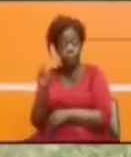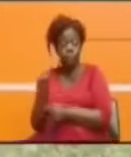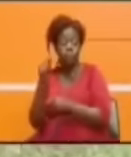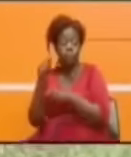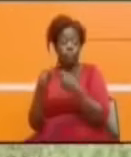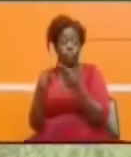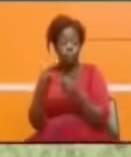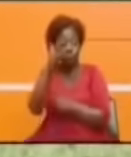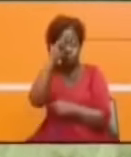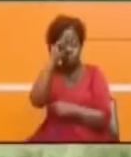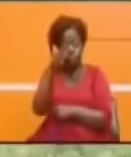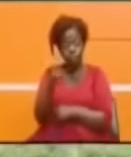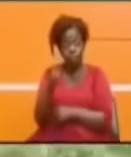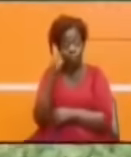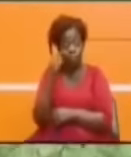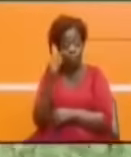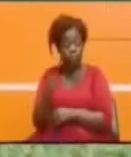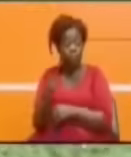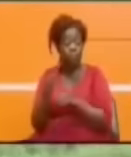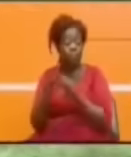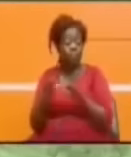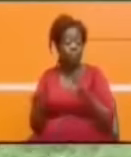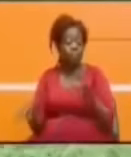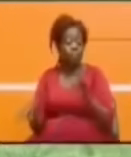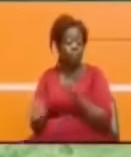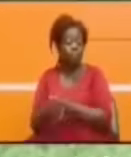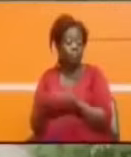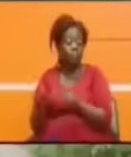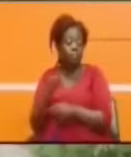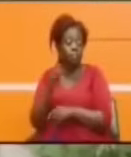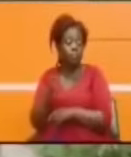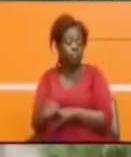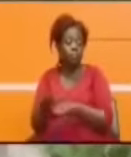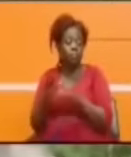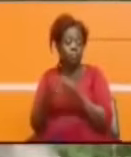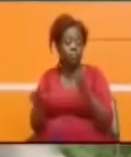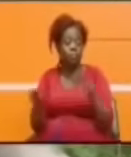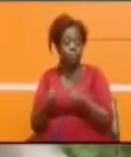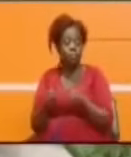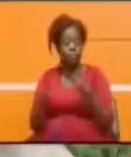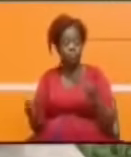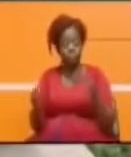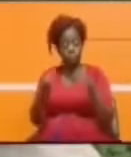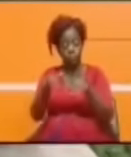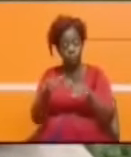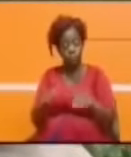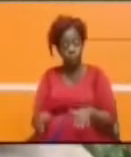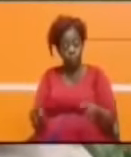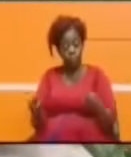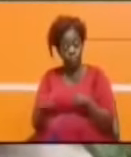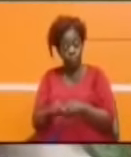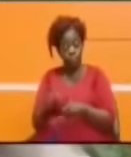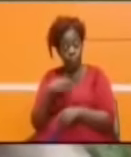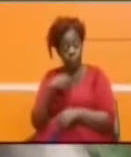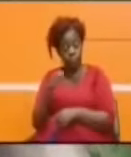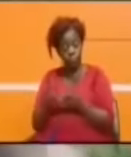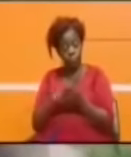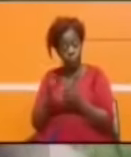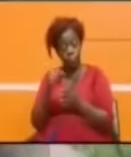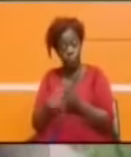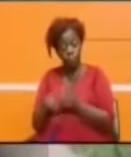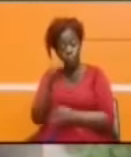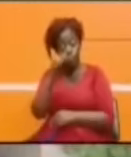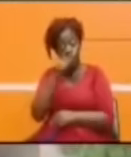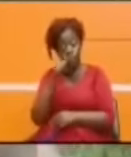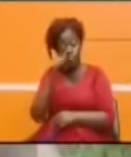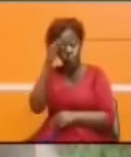kuchalonda bukalu na yona asanga nga abebibanja bagoba kutakali abo okuli nebijjanga balumirizo omugagga yomoko isaba sikrebe kitongole